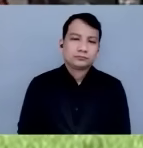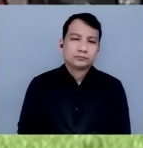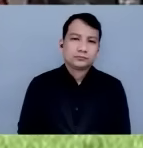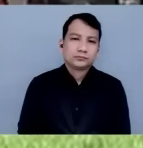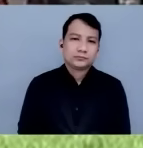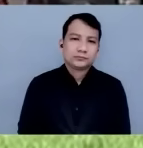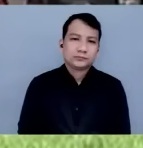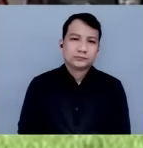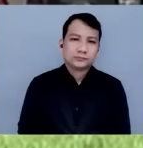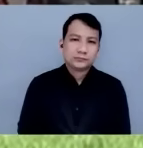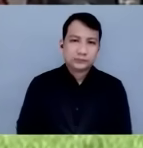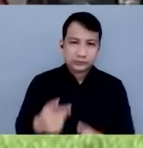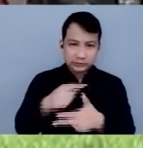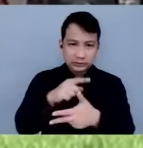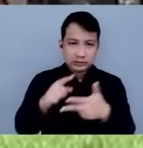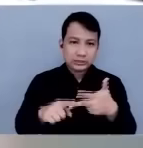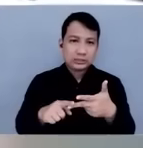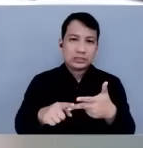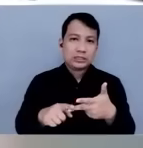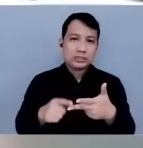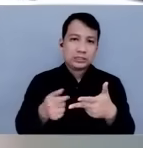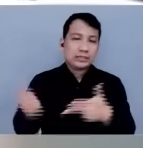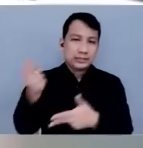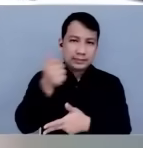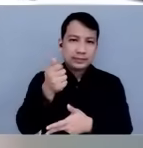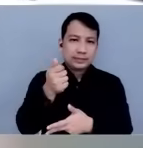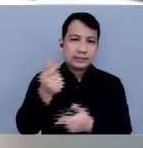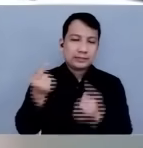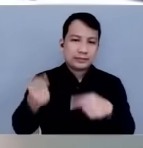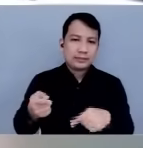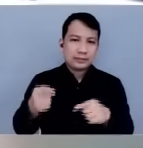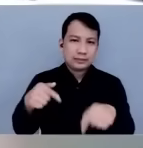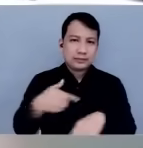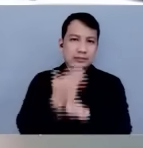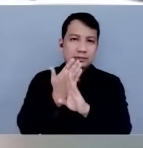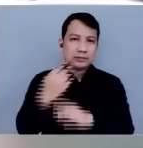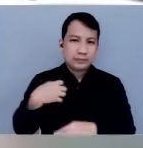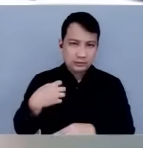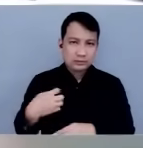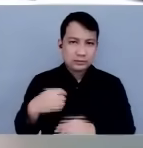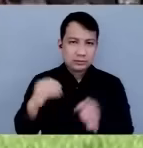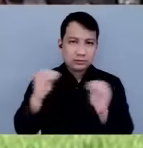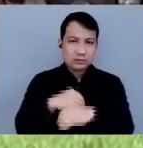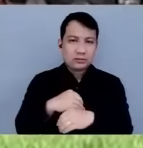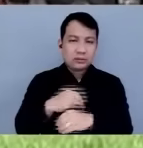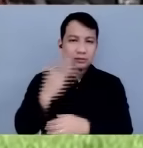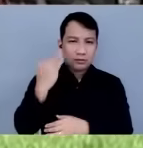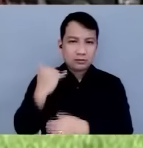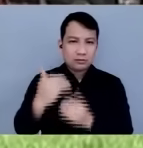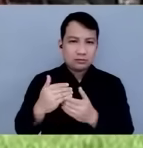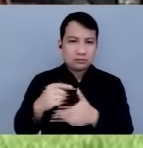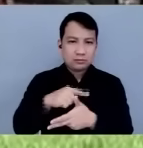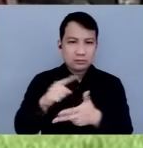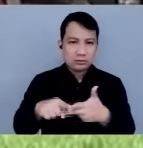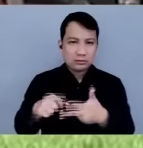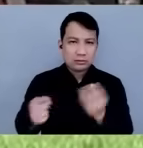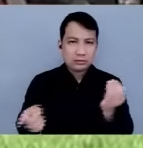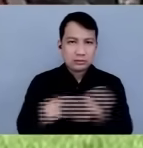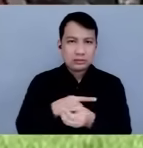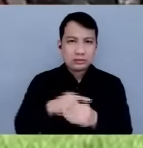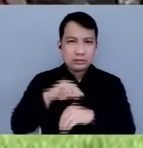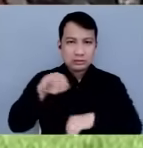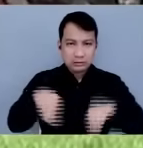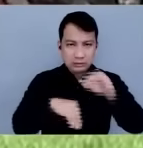Tatlong hepe sa loob ng isang araw. Ganyan ang nangyari sa Davao City Police Office kahapon matapos magkakasunod na palitan ang hepe nito at ilang